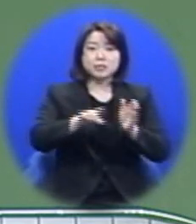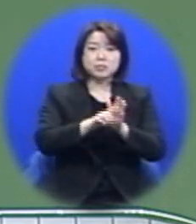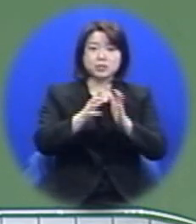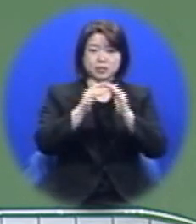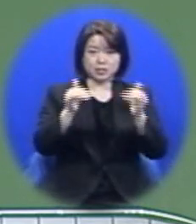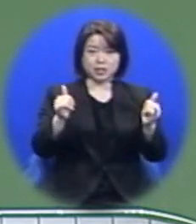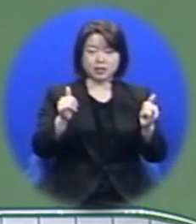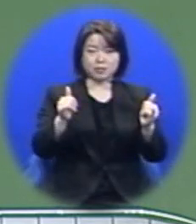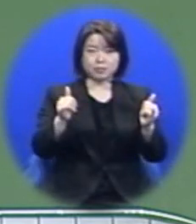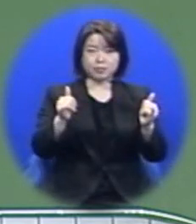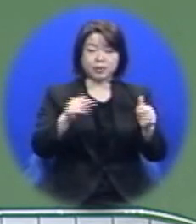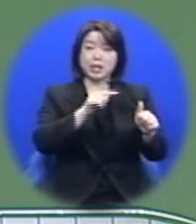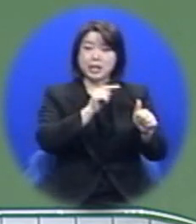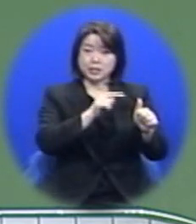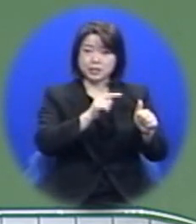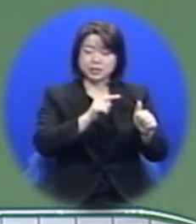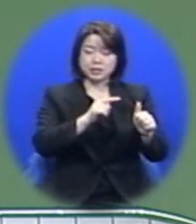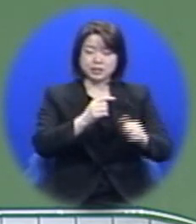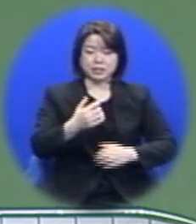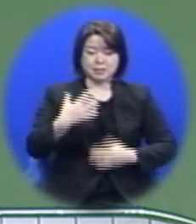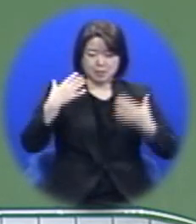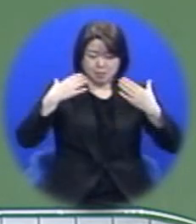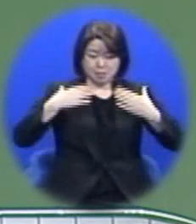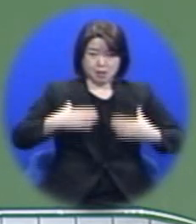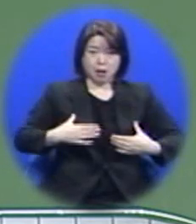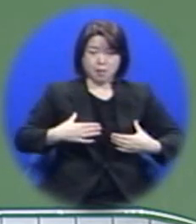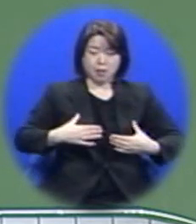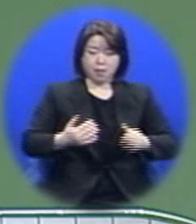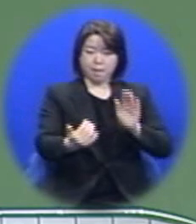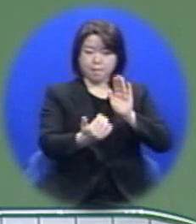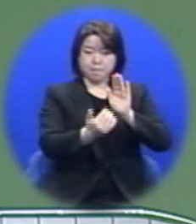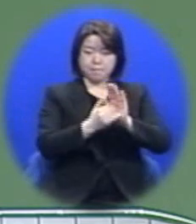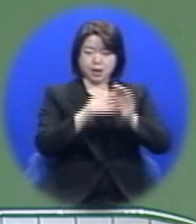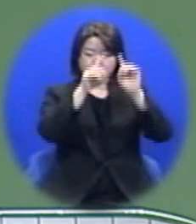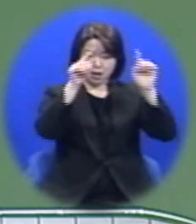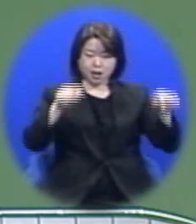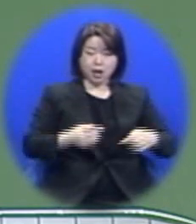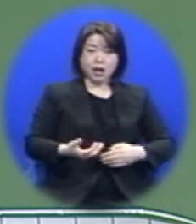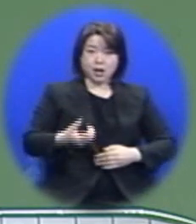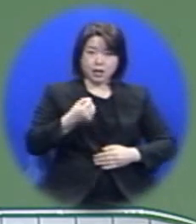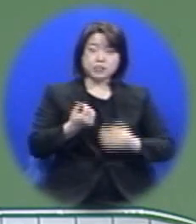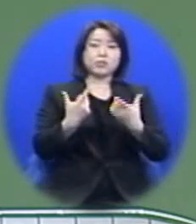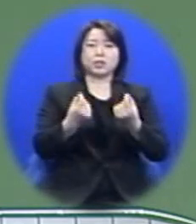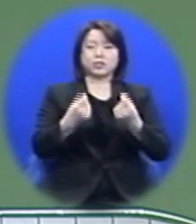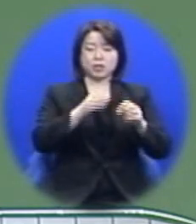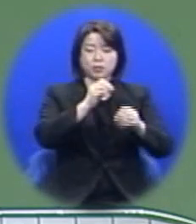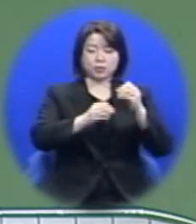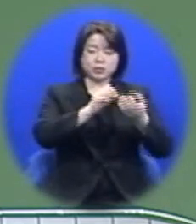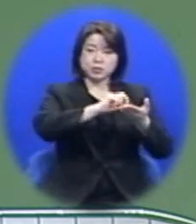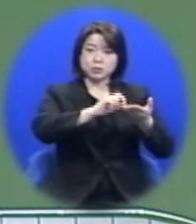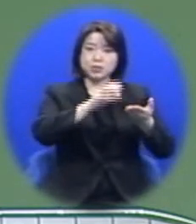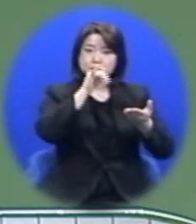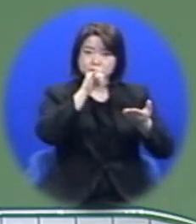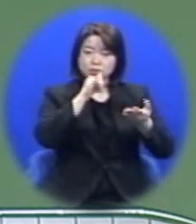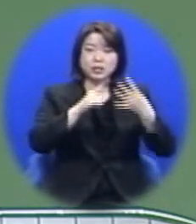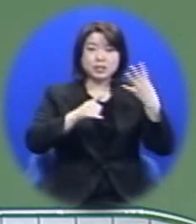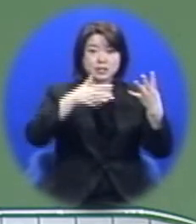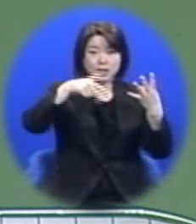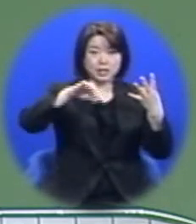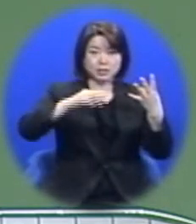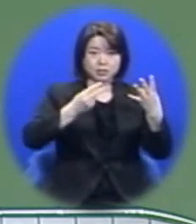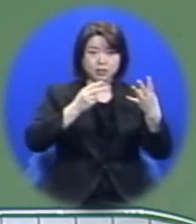사람은 그는 갑옷을 입고 방패를 가진 것과 같다고 시편 기자가 말합니다. 4절에서 이렇게